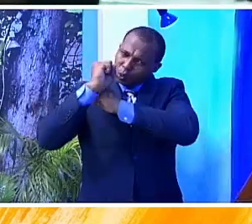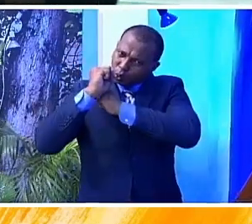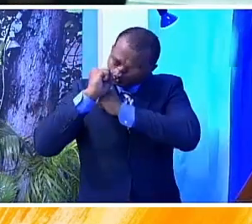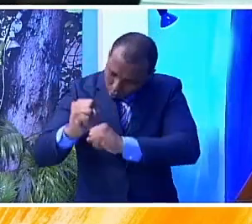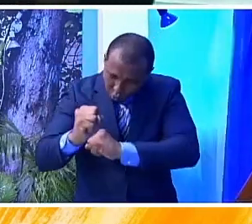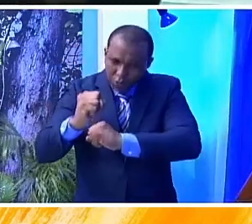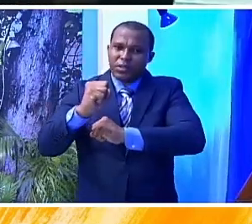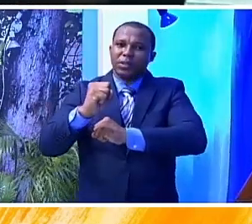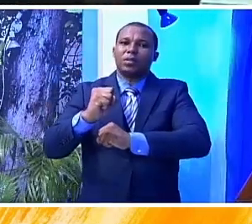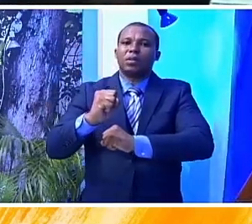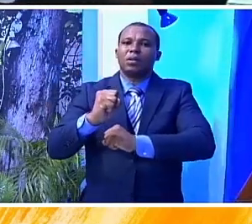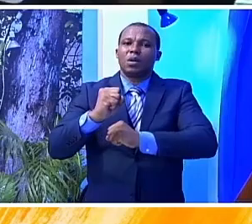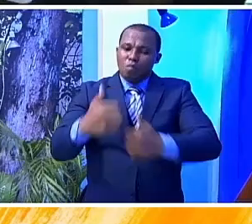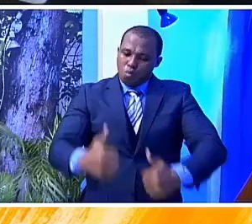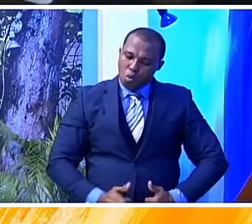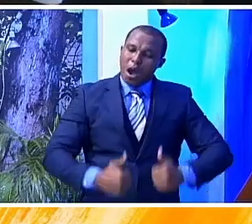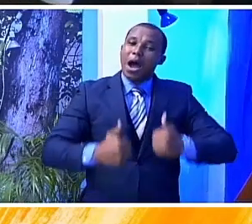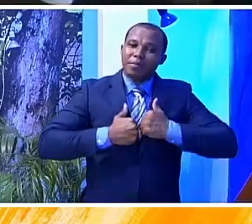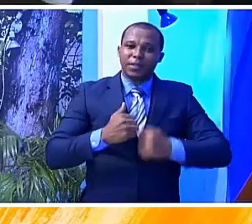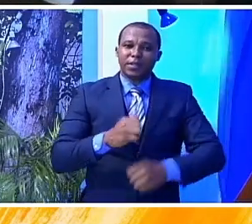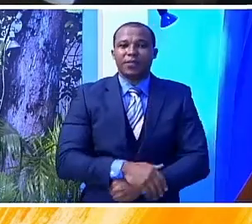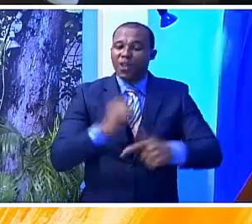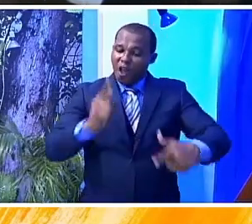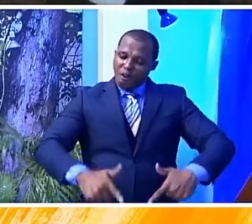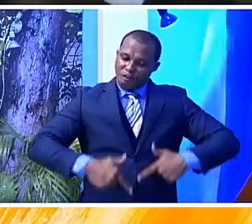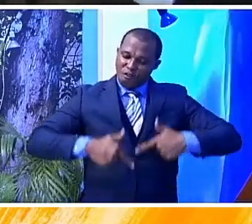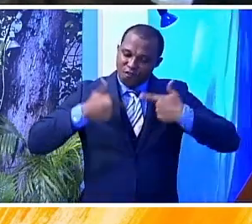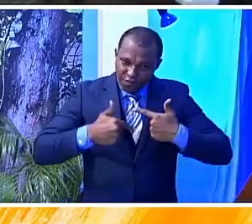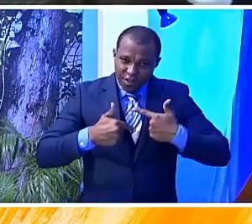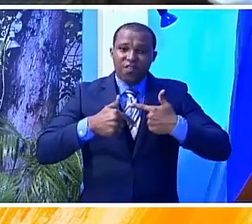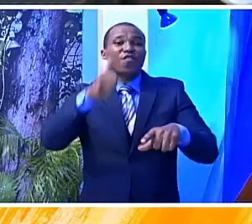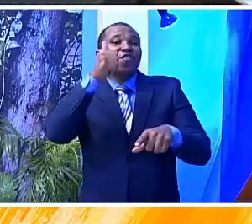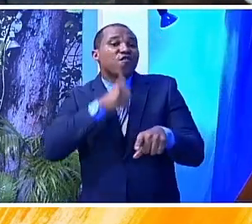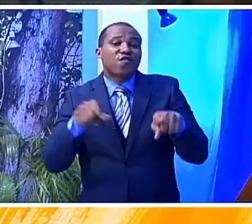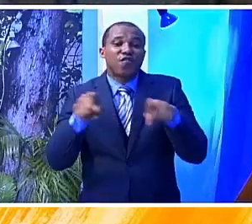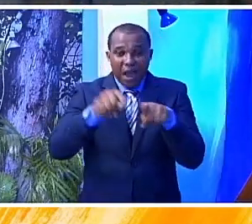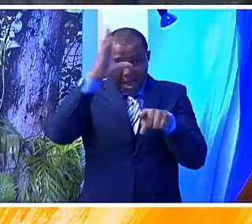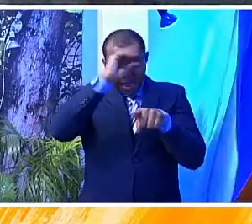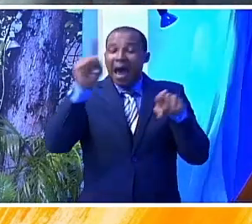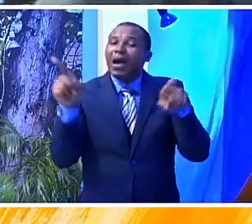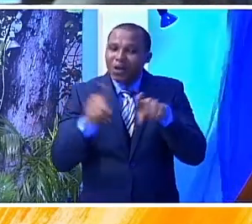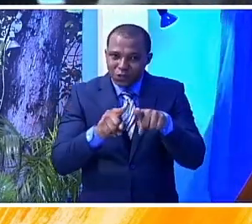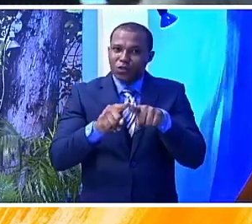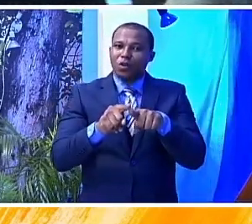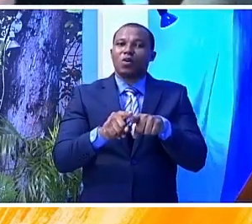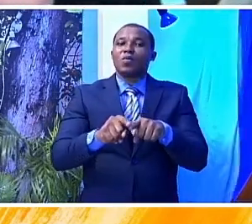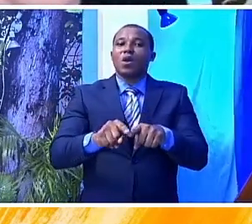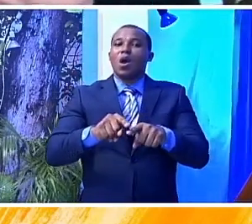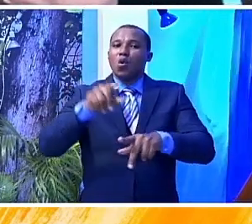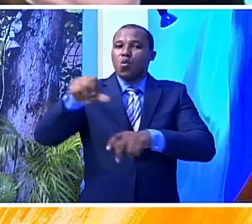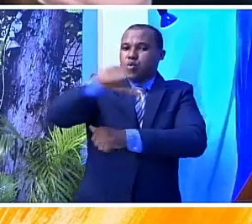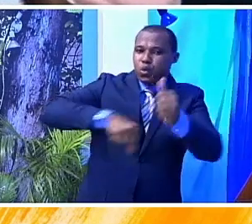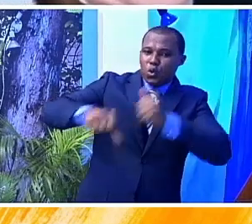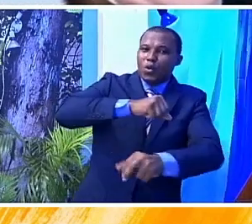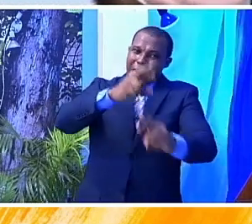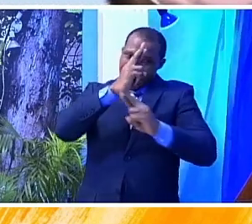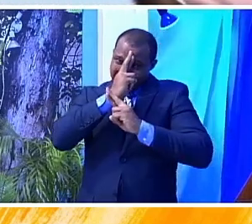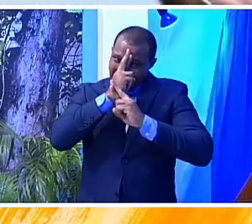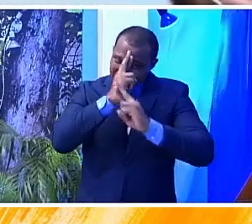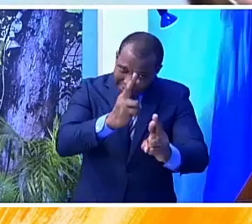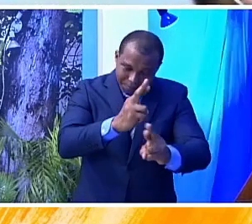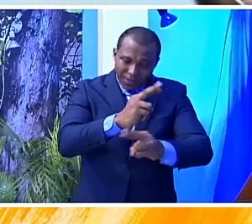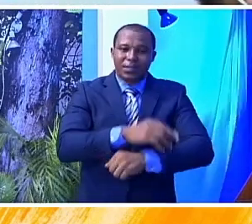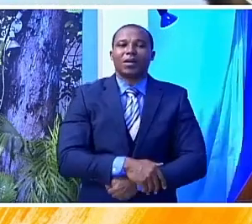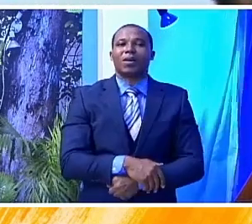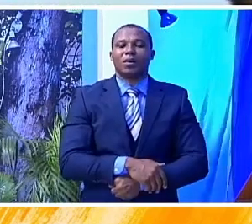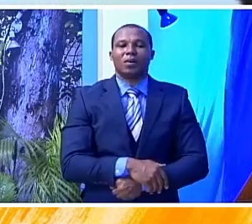Impossible. Vivre tant qu'on ferait accès pour une respecter l'autre, bon Dieu, pas bien faire pour nous, c'est nous pour faire. Donc, si nous voulons